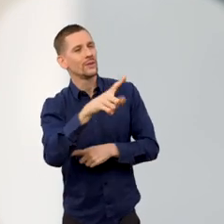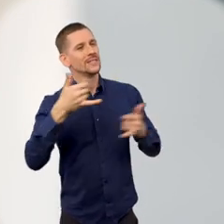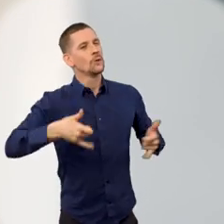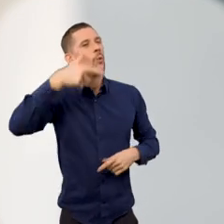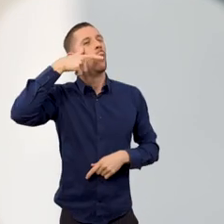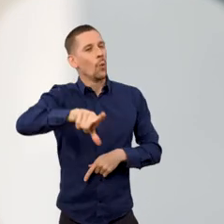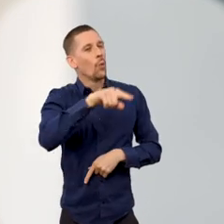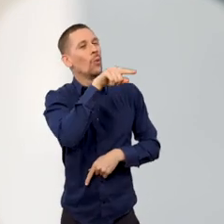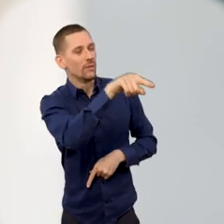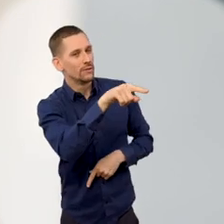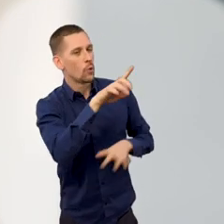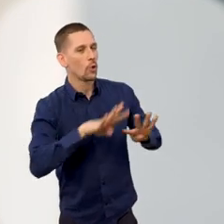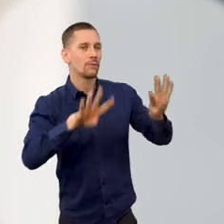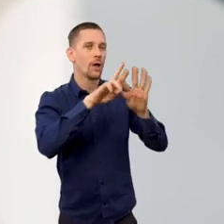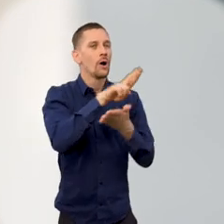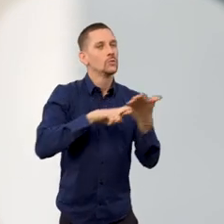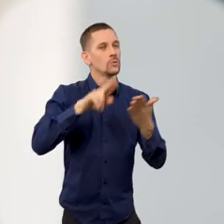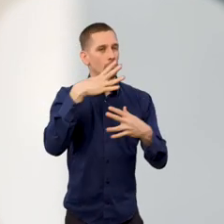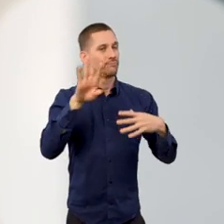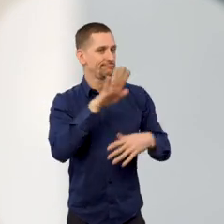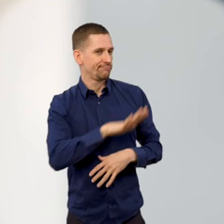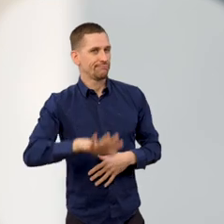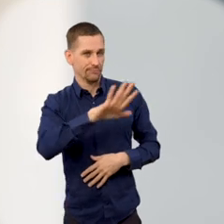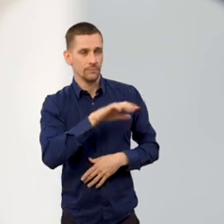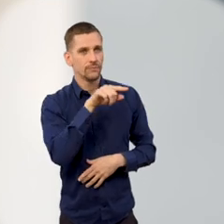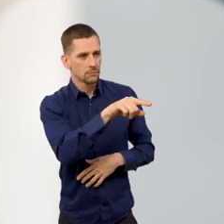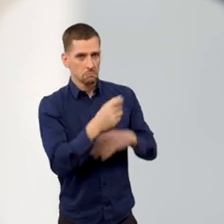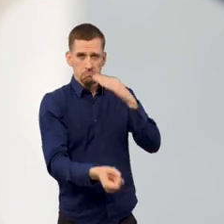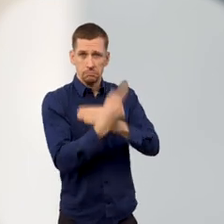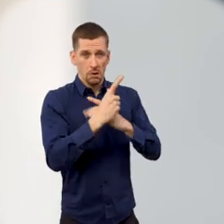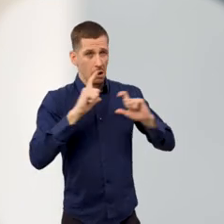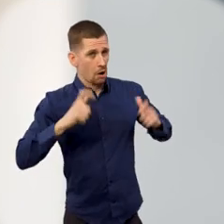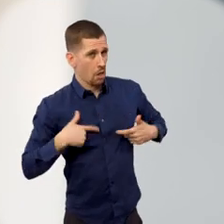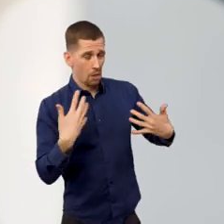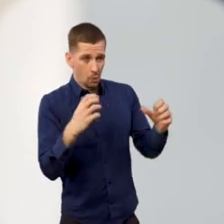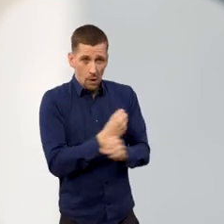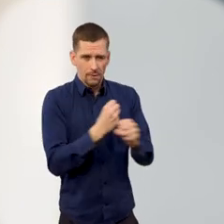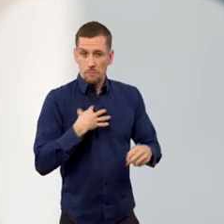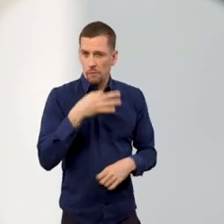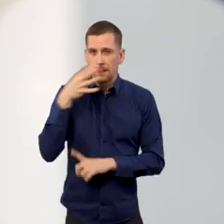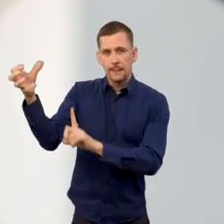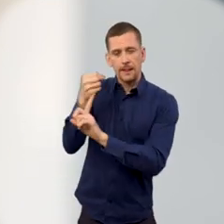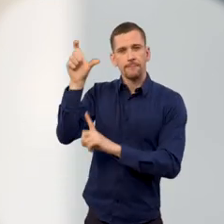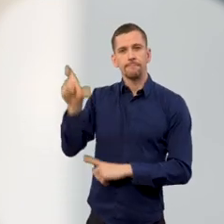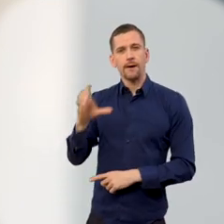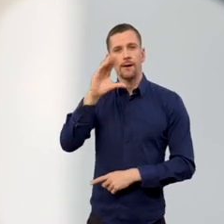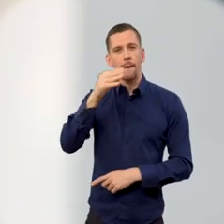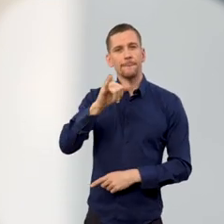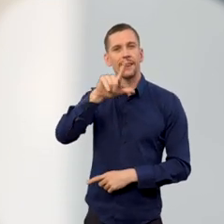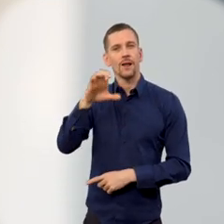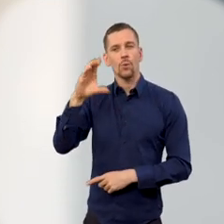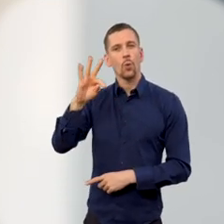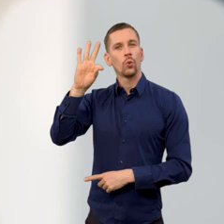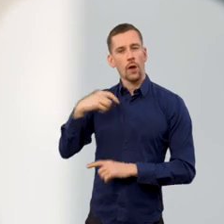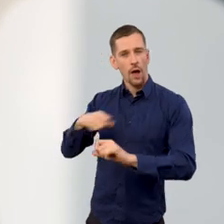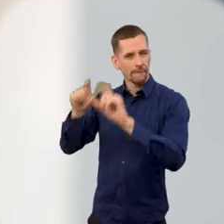proposez, notamment l'école 42 Lyon, Auvergne-Rhône-Alpes, et je vous propose tout de suite de découvrir le parcours assez atypique et significatif des étudiants de l'école